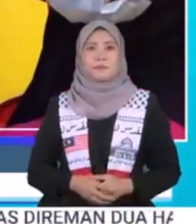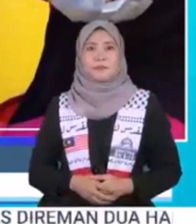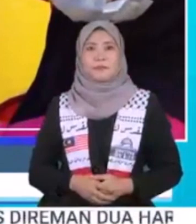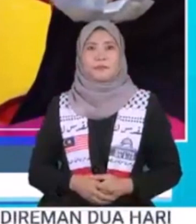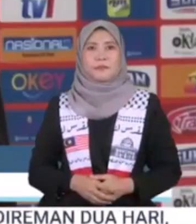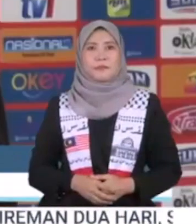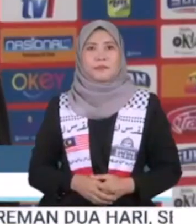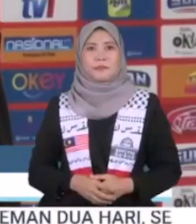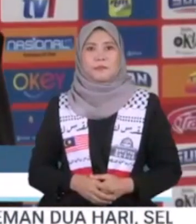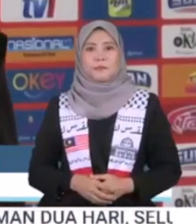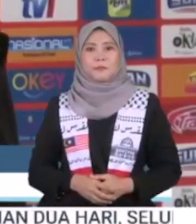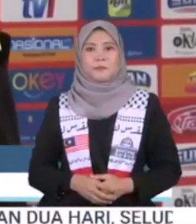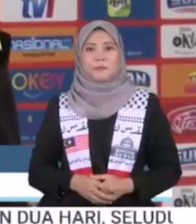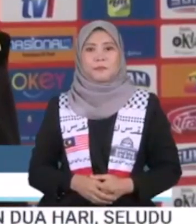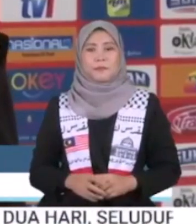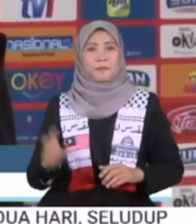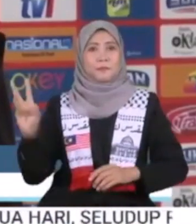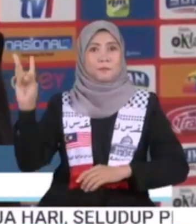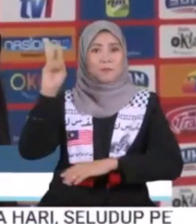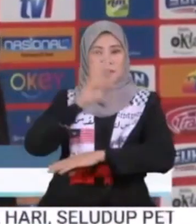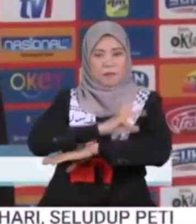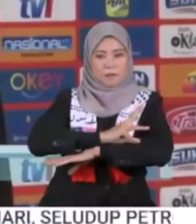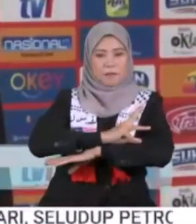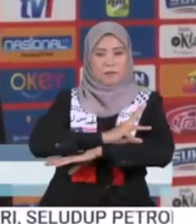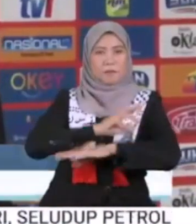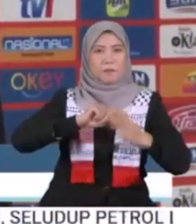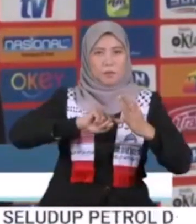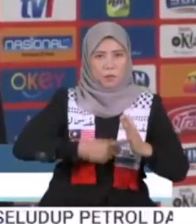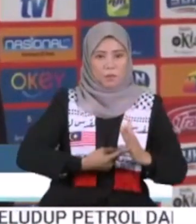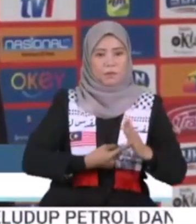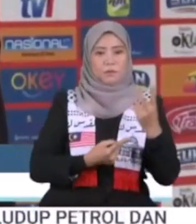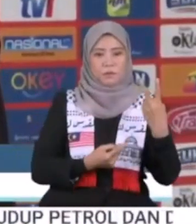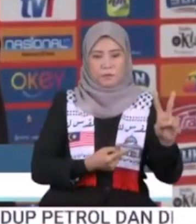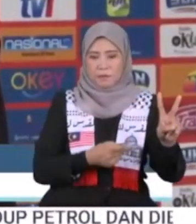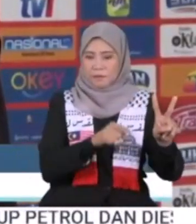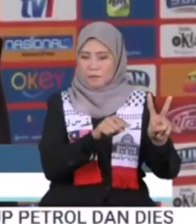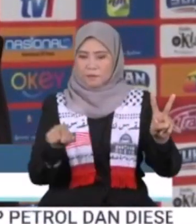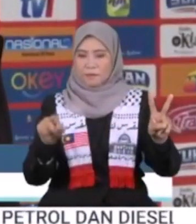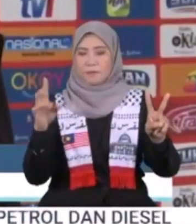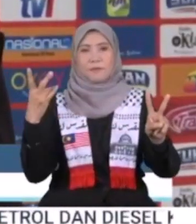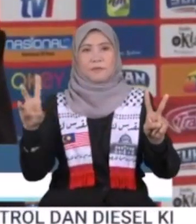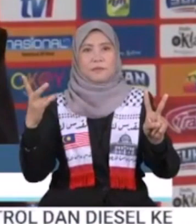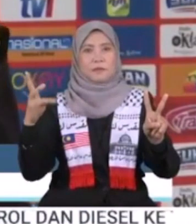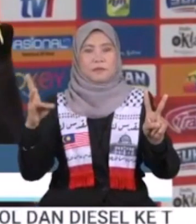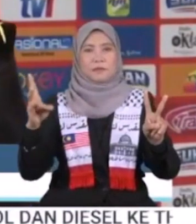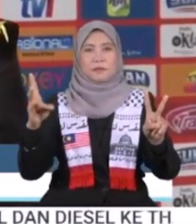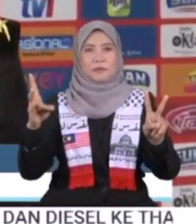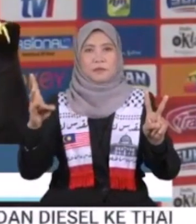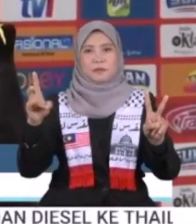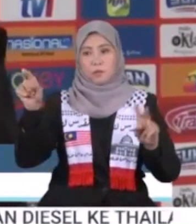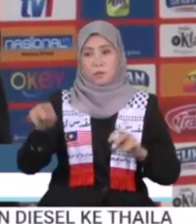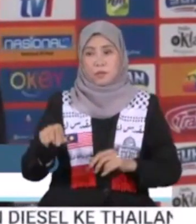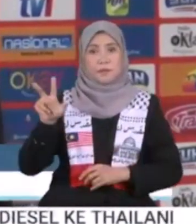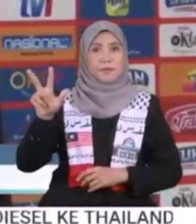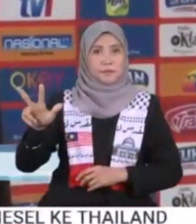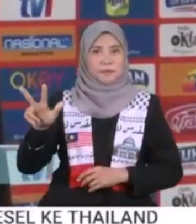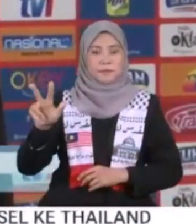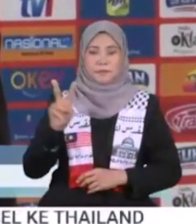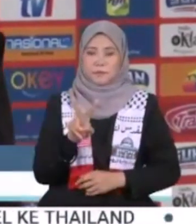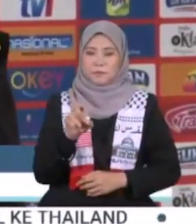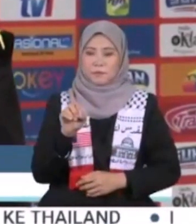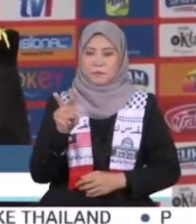tersebut setakat en hari bermula daripada 12 sehinggalah 17 Mac